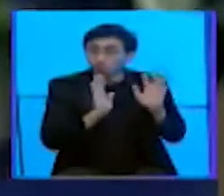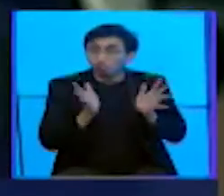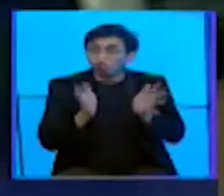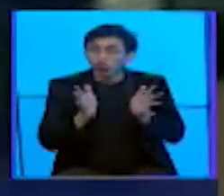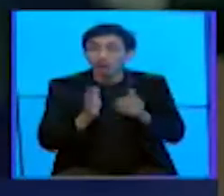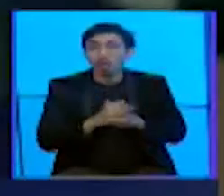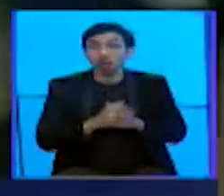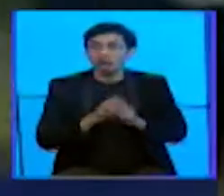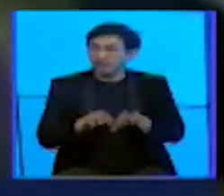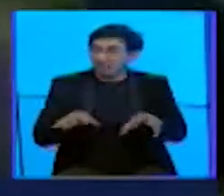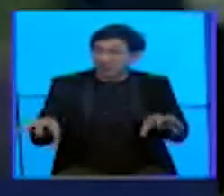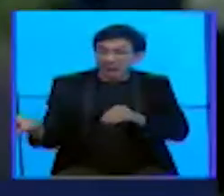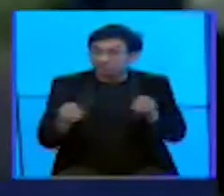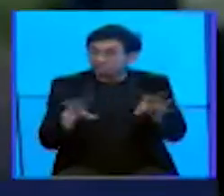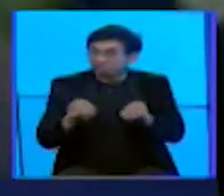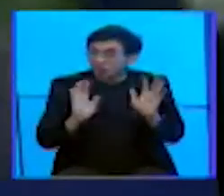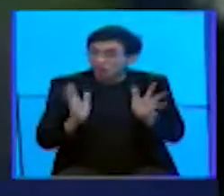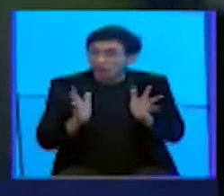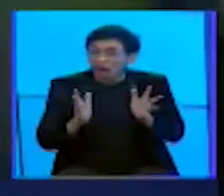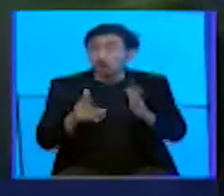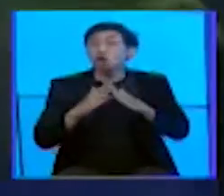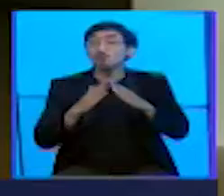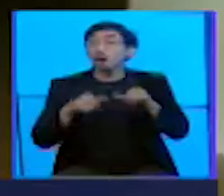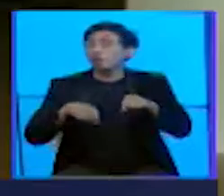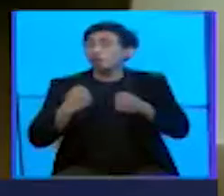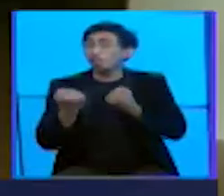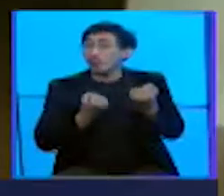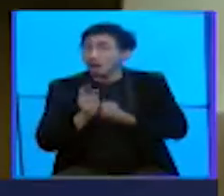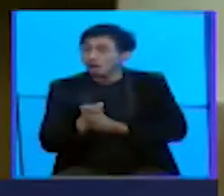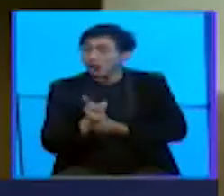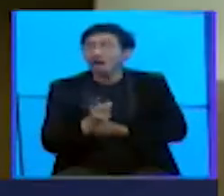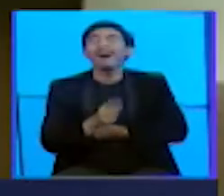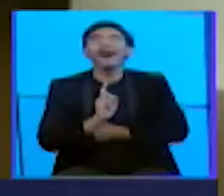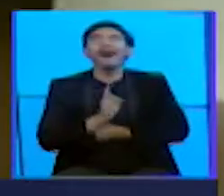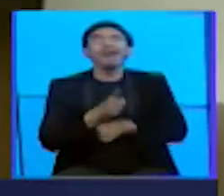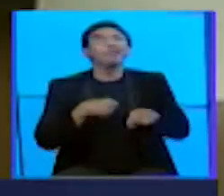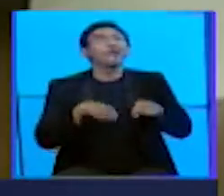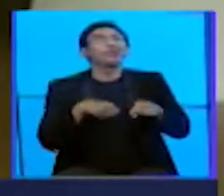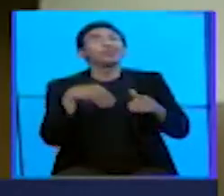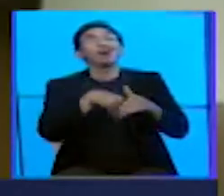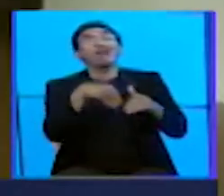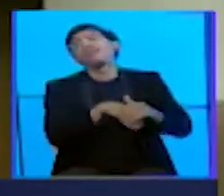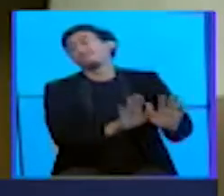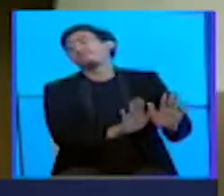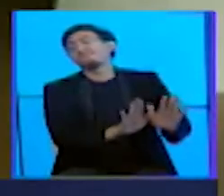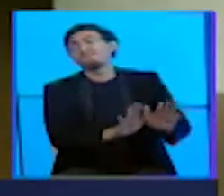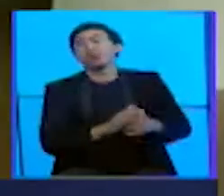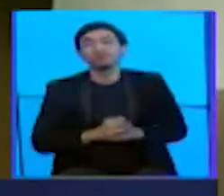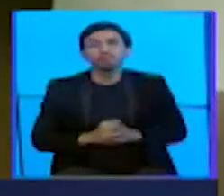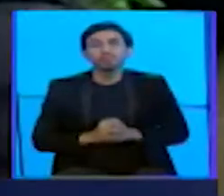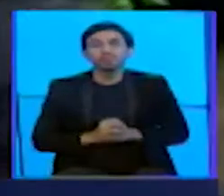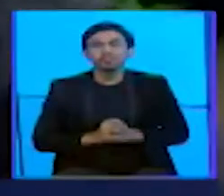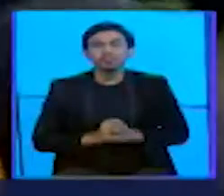memindahkan barang ke sana. Di rumah apakah ada kendaraan Bu yang ditinggalkan? Oh, kendaraan ada, motor di dalam rumah. Dalam rumah ya? Iya,